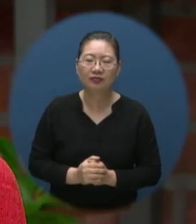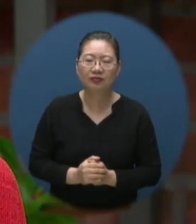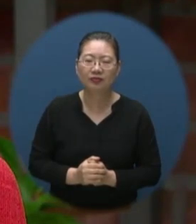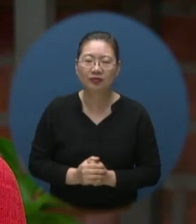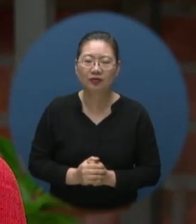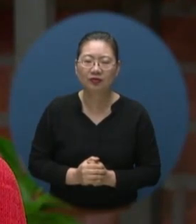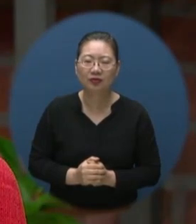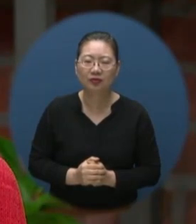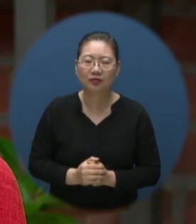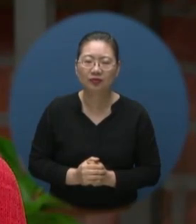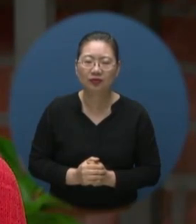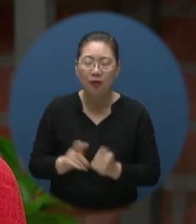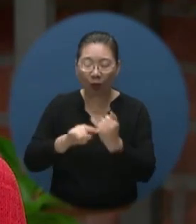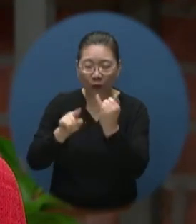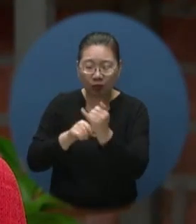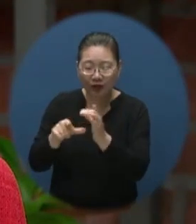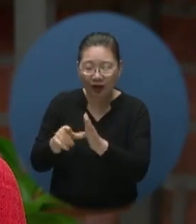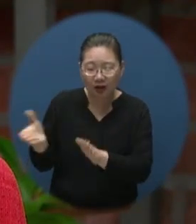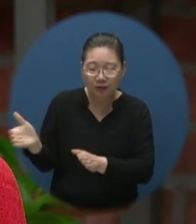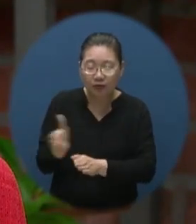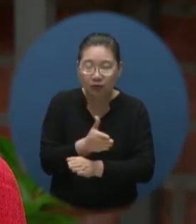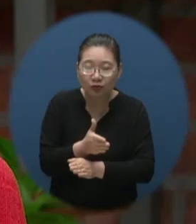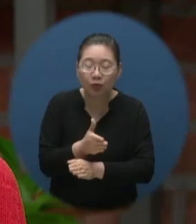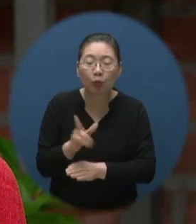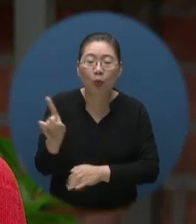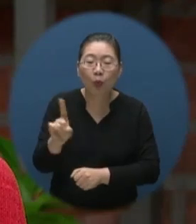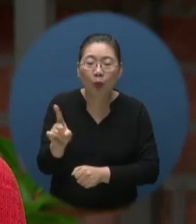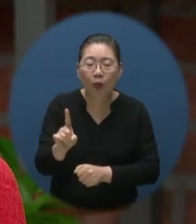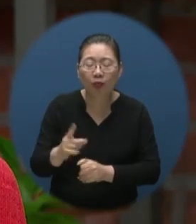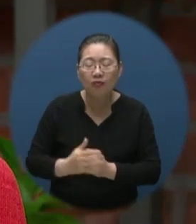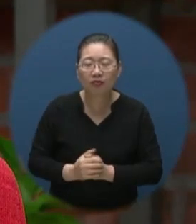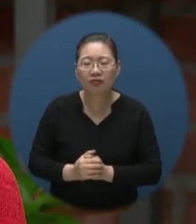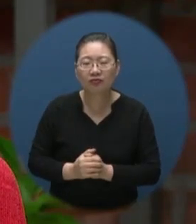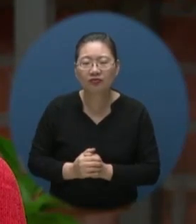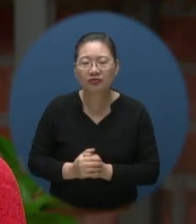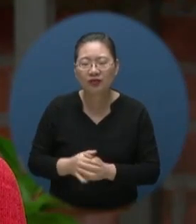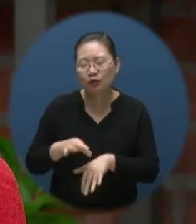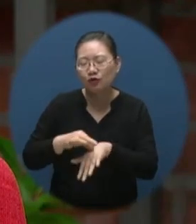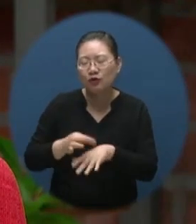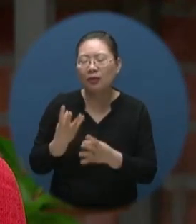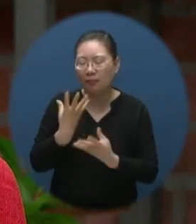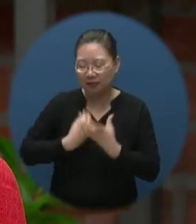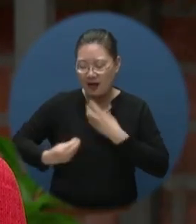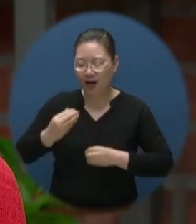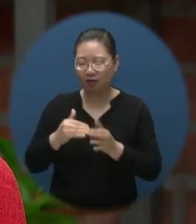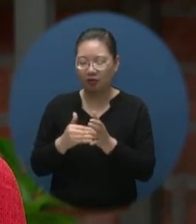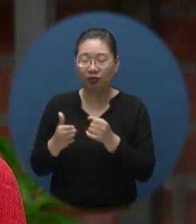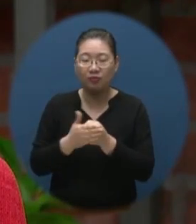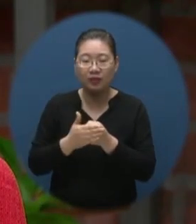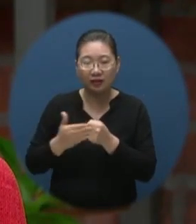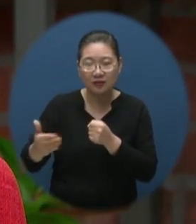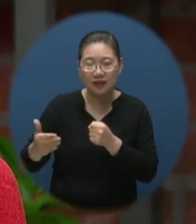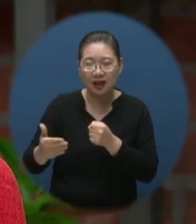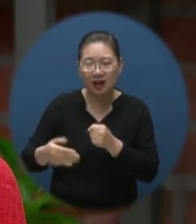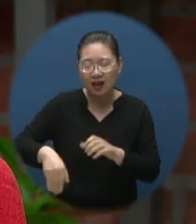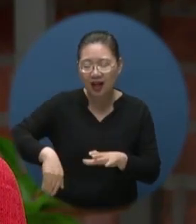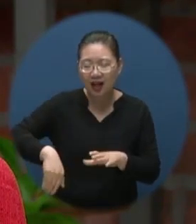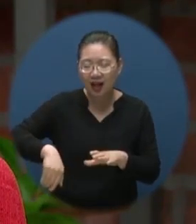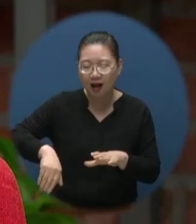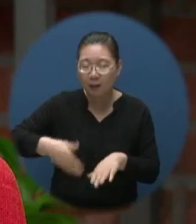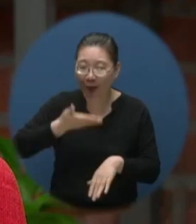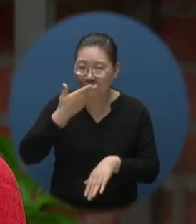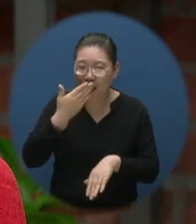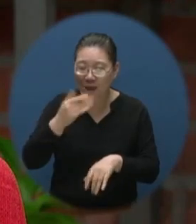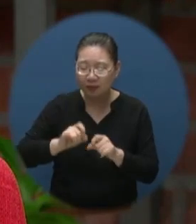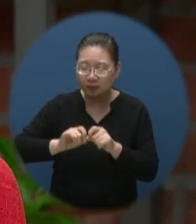그 모태 속에서부터 아주 그 육식을 많이 하셔가지고요. 그렇죠. 식사가 거기는